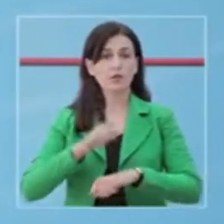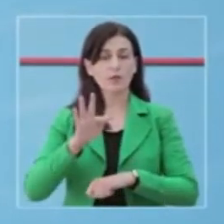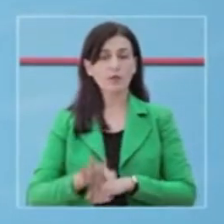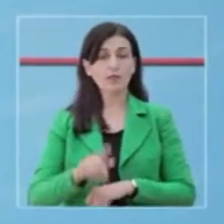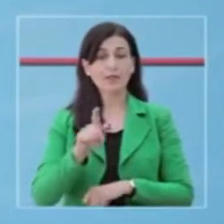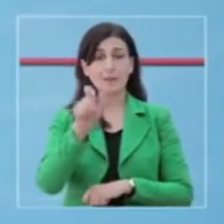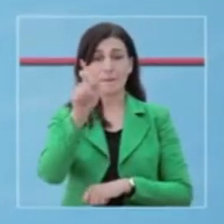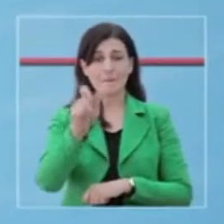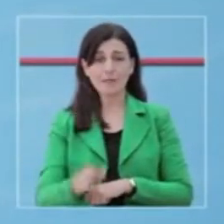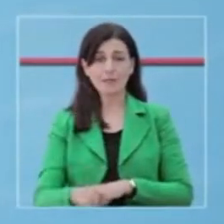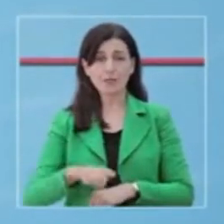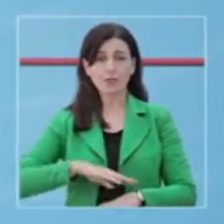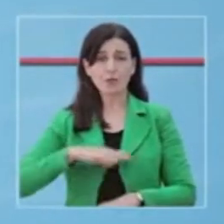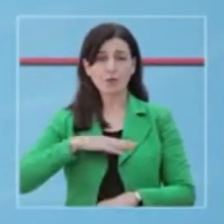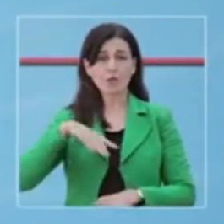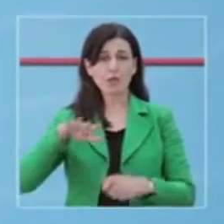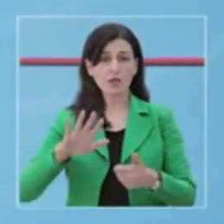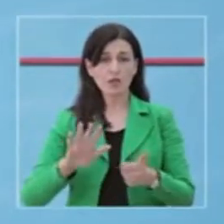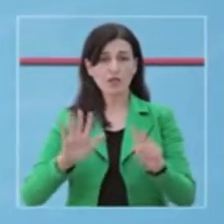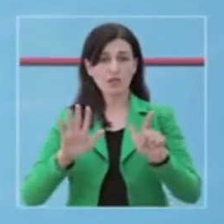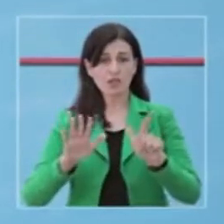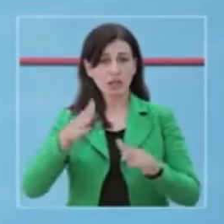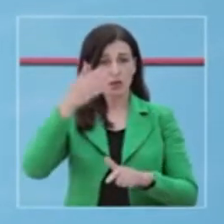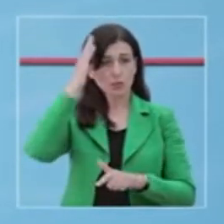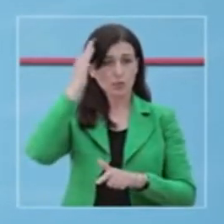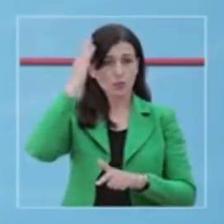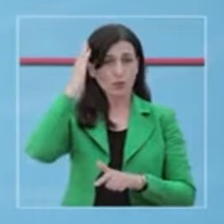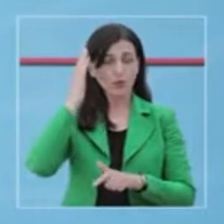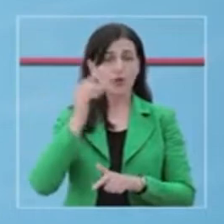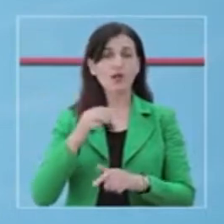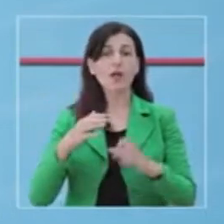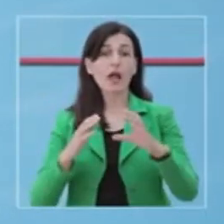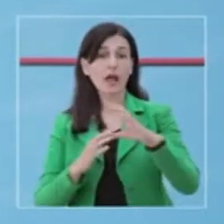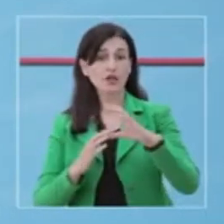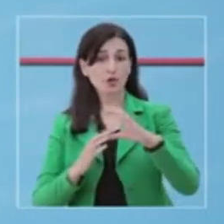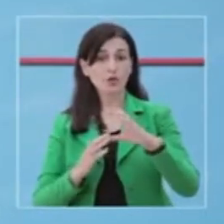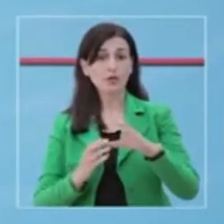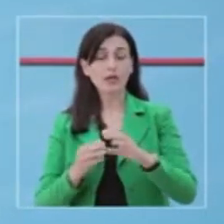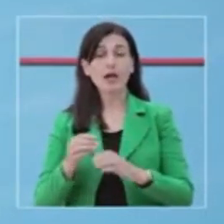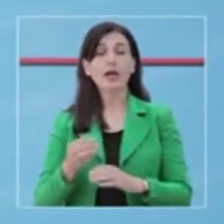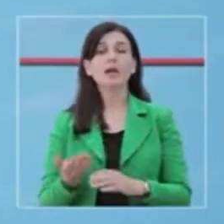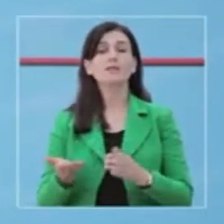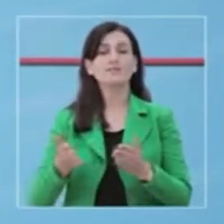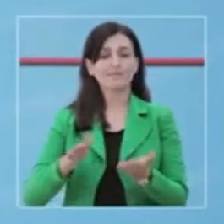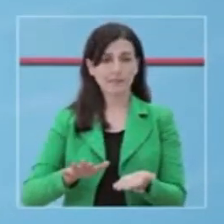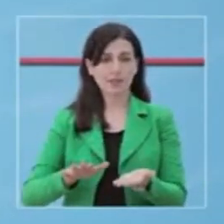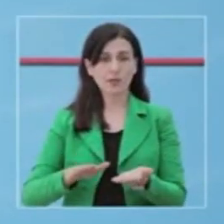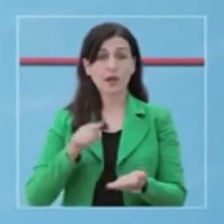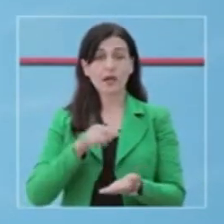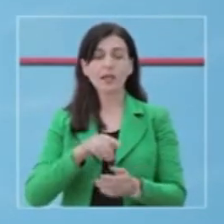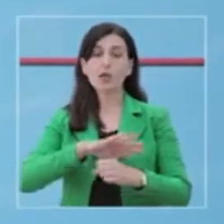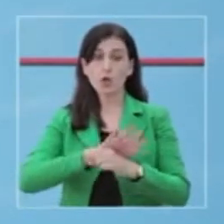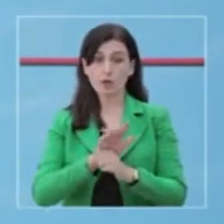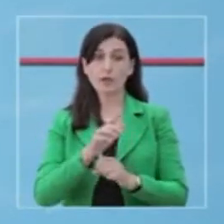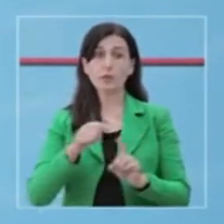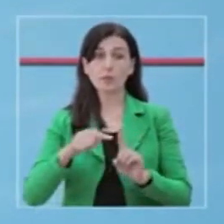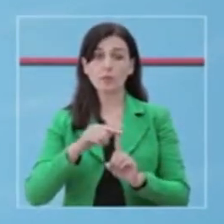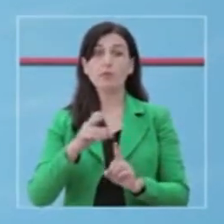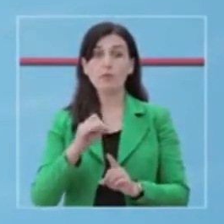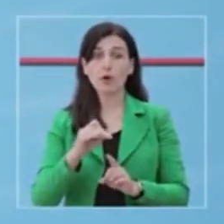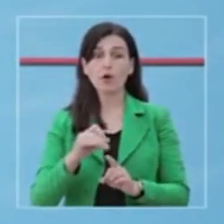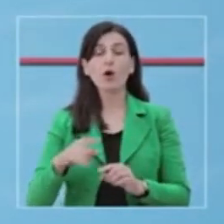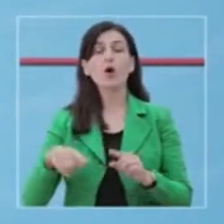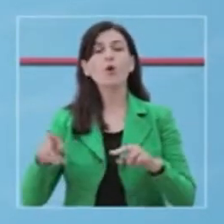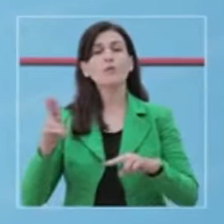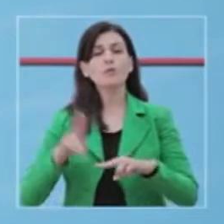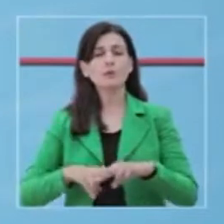jetë një pacient 67 vjeçar nga Shkodra, I konfirmuar pozitiv me COVID-19, I cili vuante nga insuficienca kardiake dhe